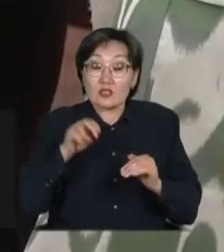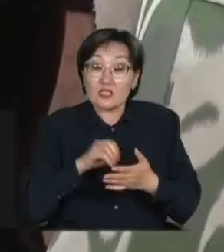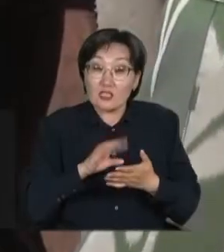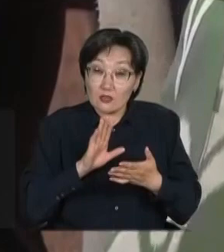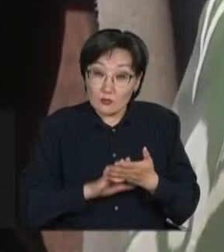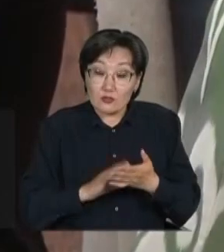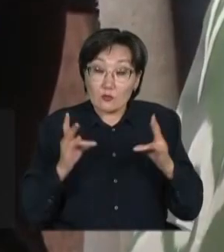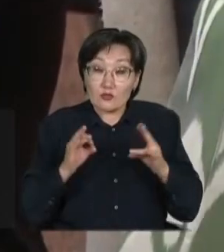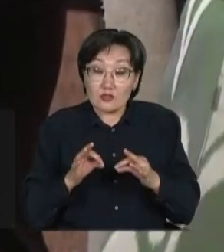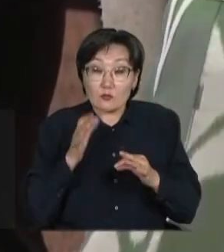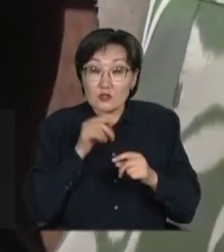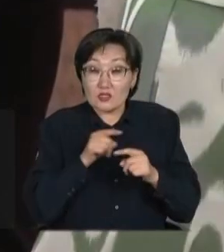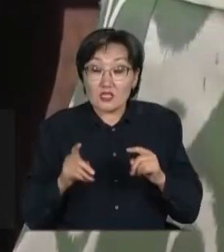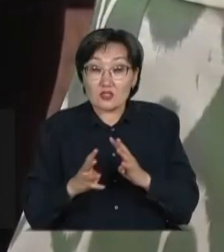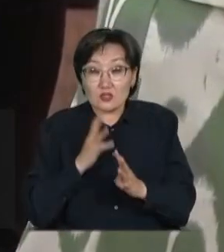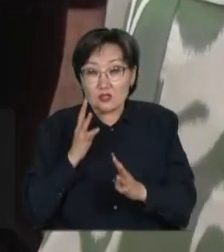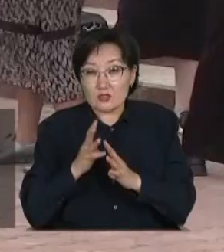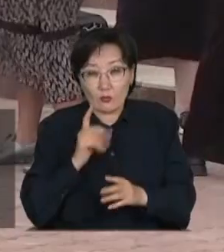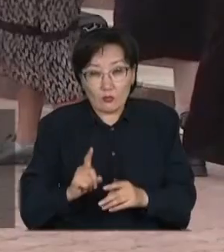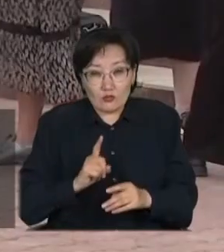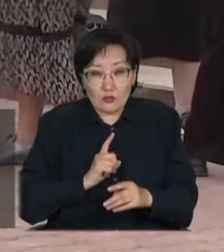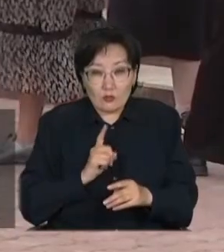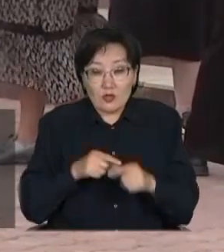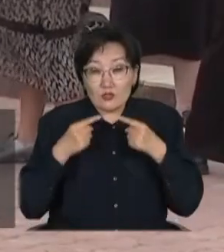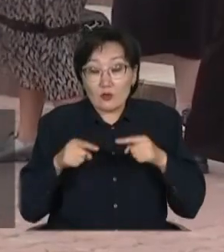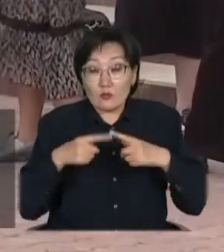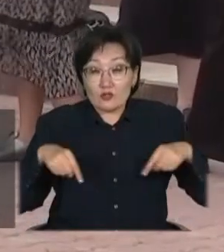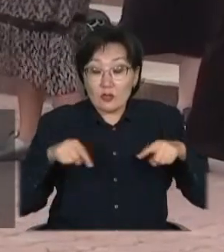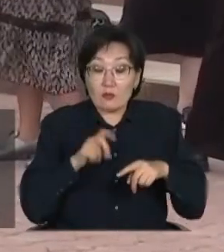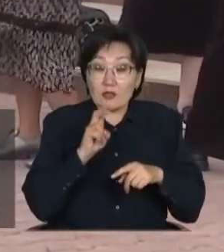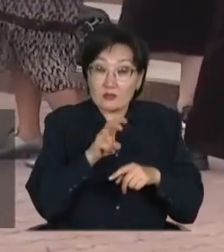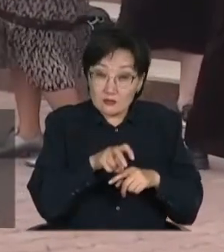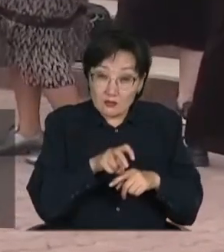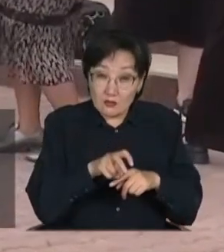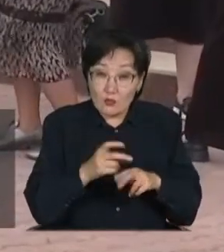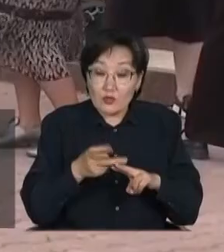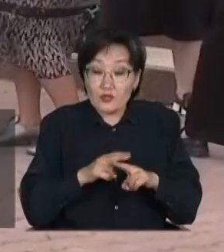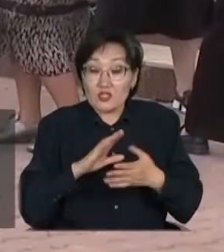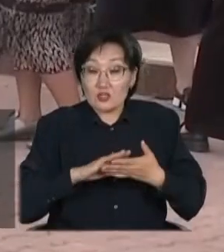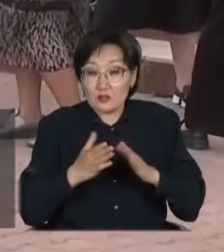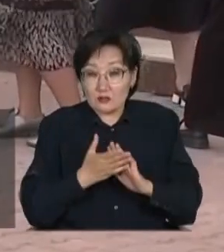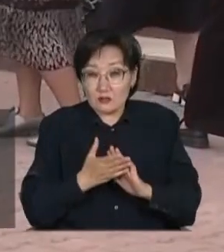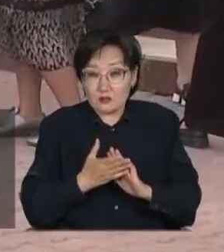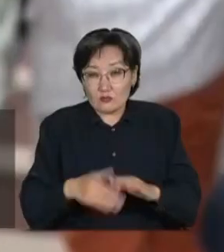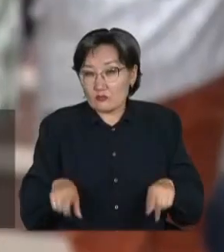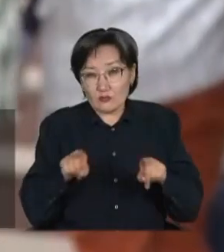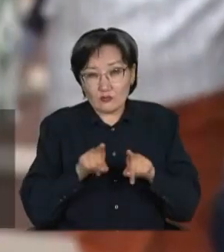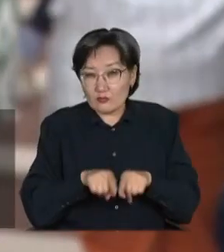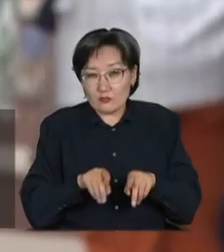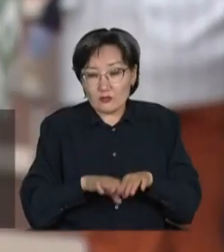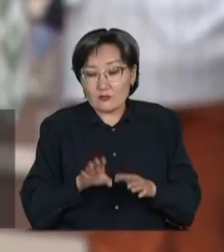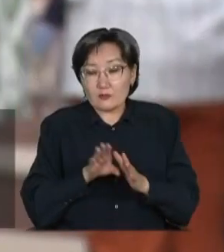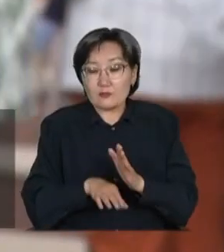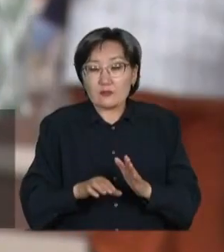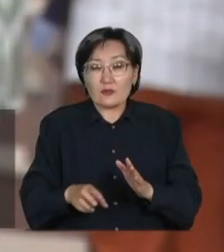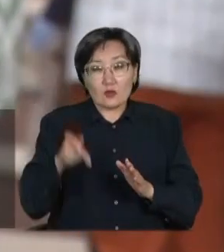тіркепті. Бірақ содан бері кезек мүлде жылжымай өзге орталыққа келген. Оның өзінде жағдай ушығыпты. Гарано места